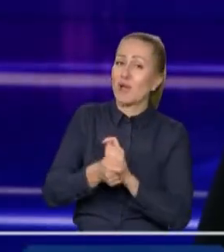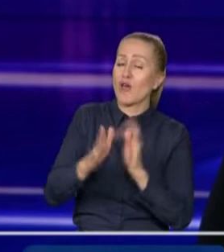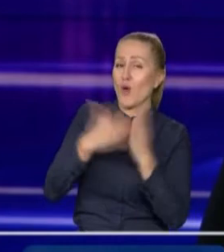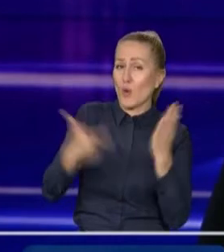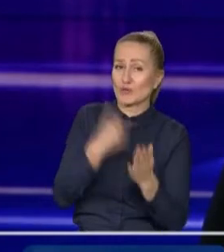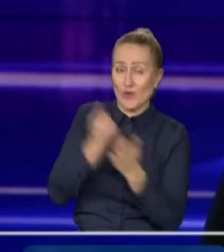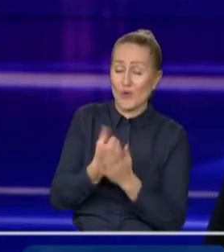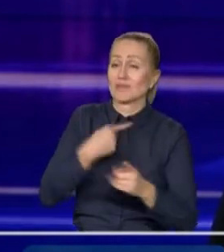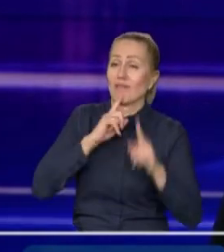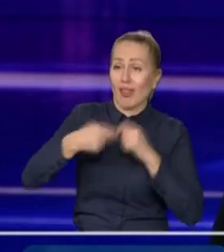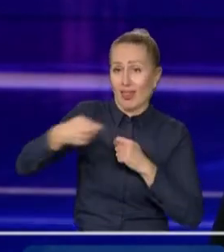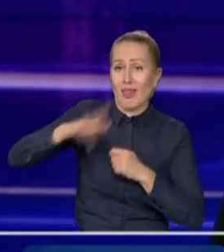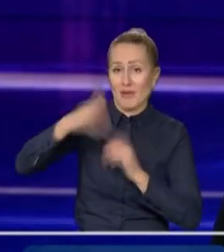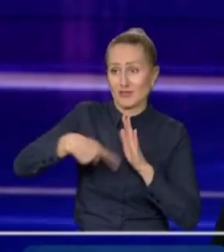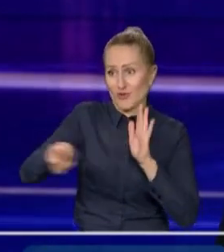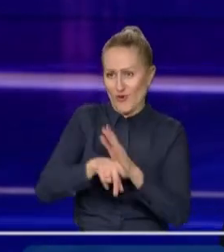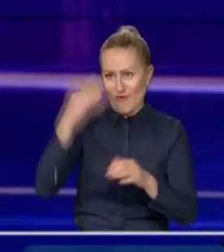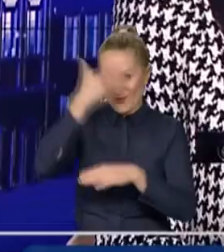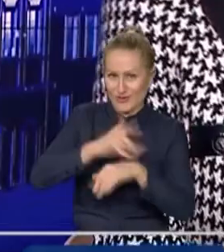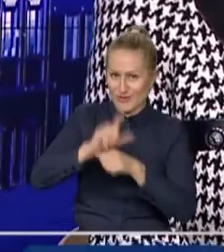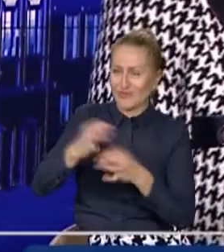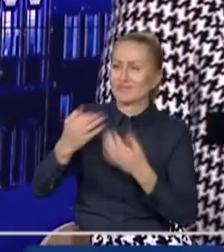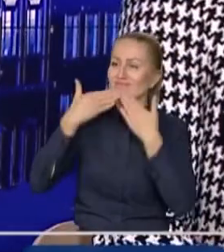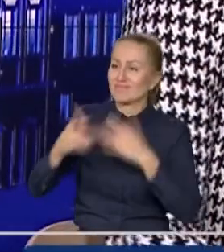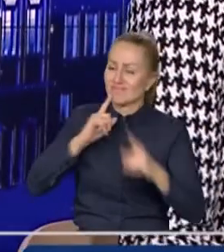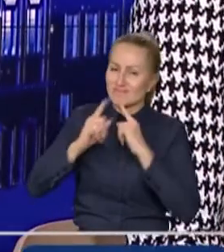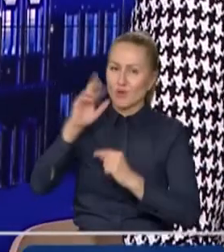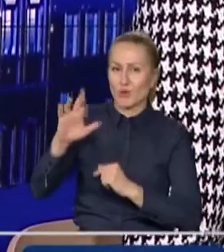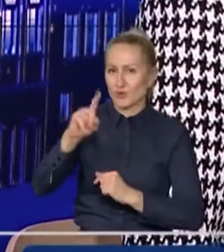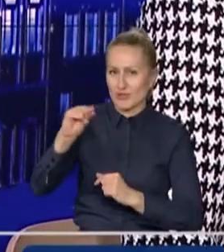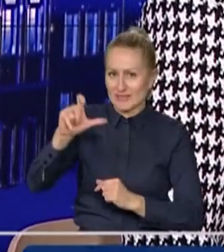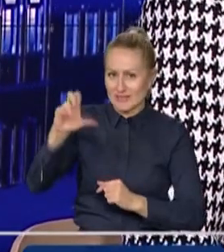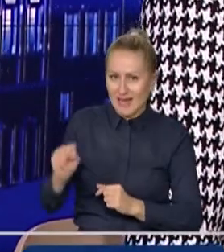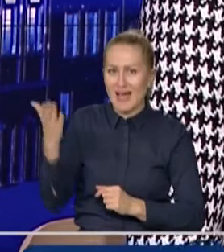rozmowy do północy. Dziękuję bardzo państwu za rozmowę. Mirosława Stachowiak-Różecka i